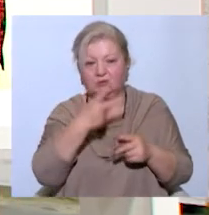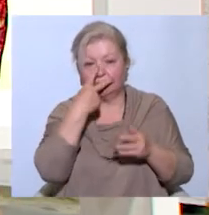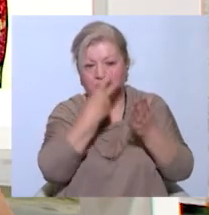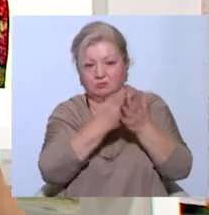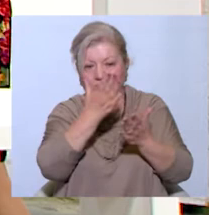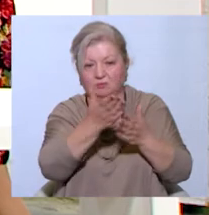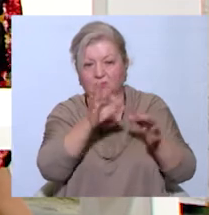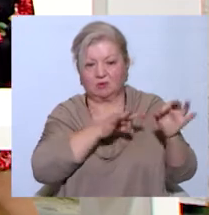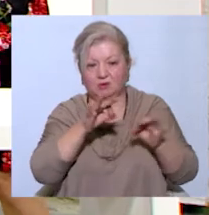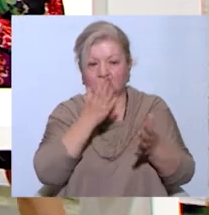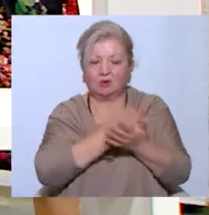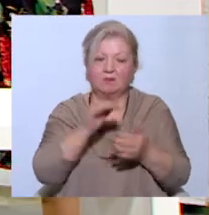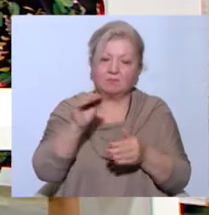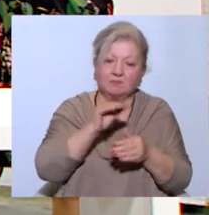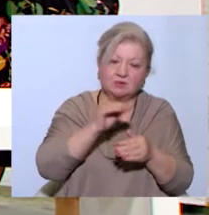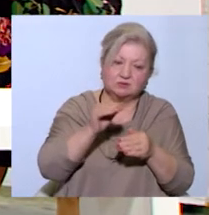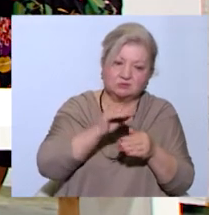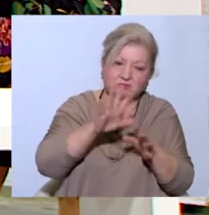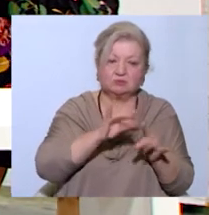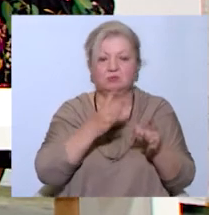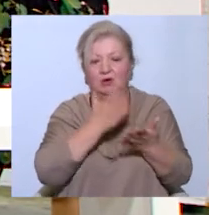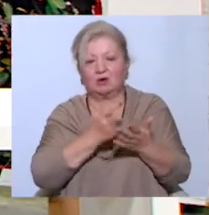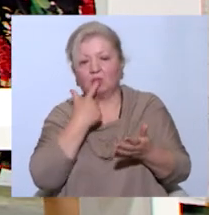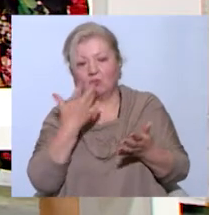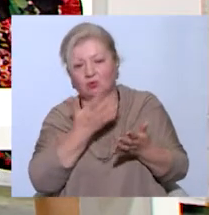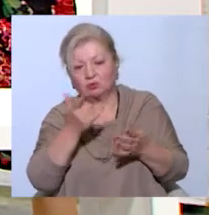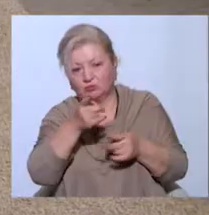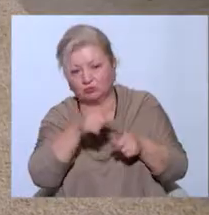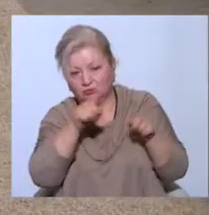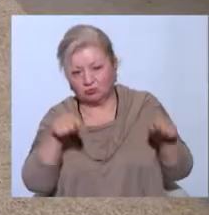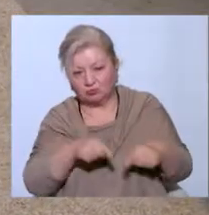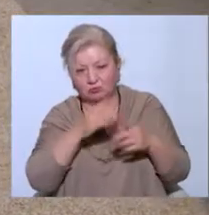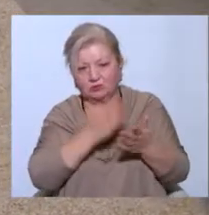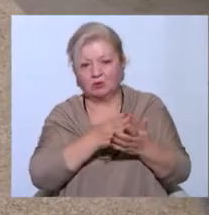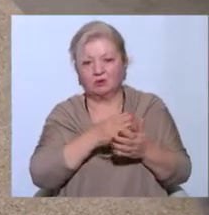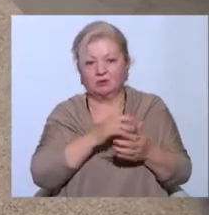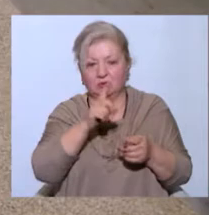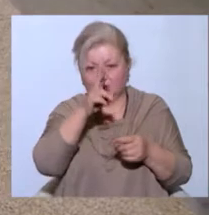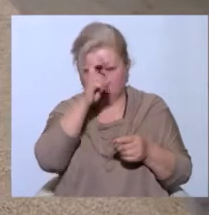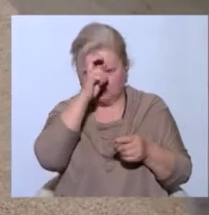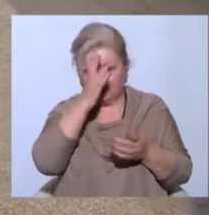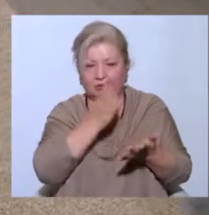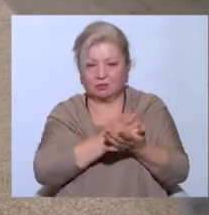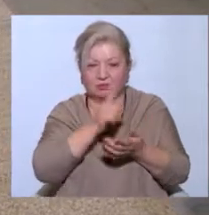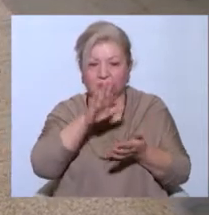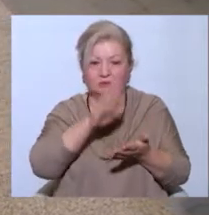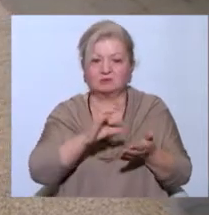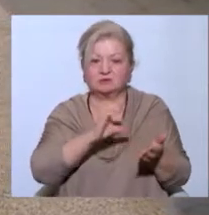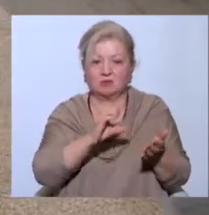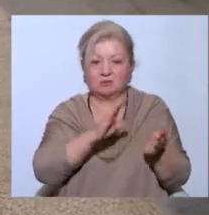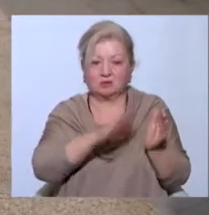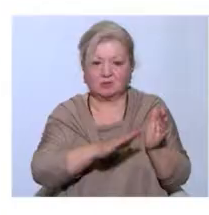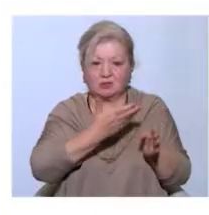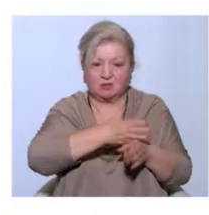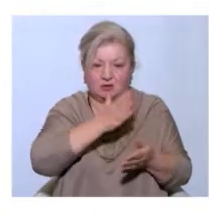როგორც ფიზიკურ ნაწილს, ასევე პოლიტიკურ ნაწილს. ქვეყანა აღარ განმეორდები, რომ მდებარეობს კი ბატონო სამხრეთ ნაწილში